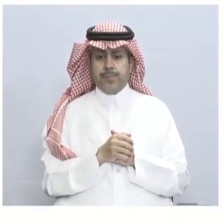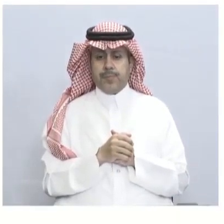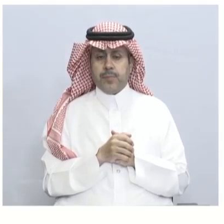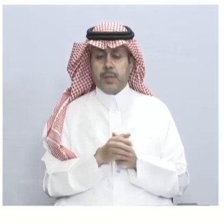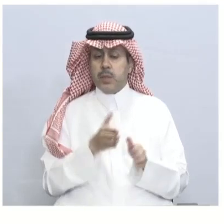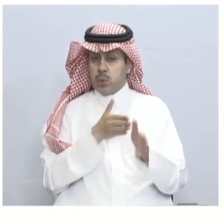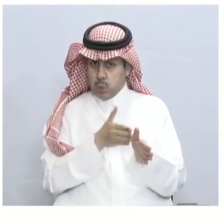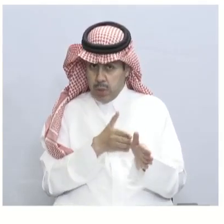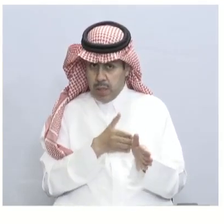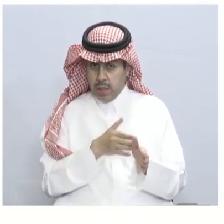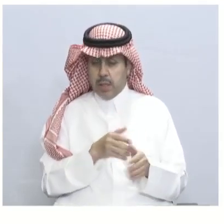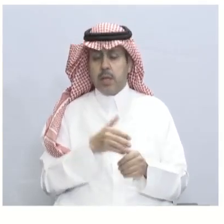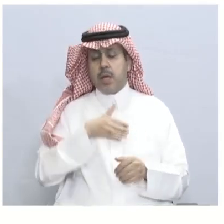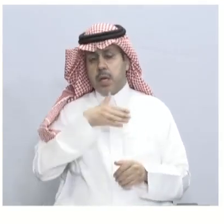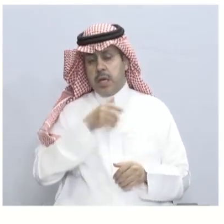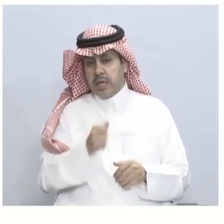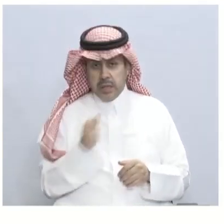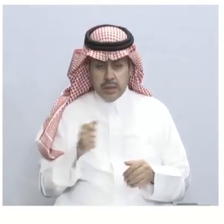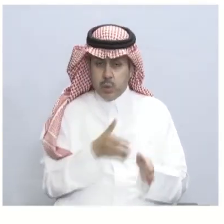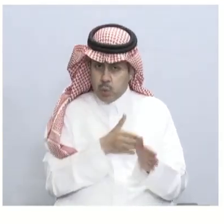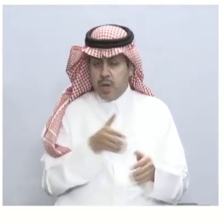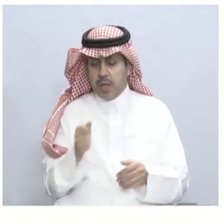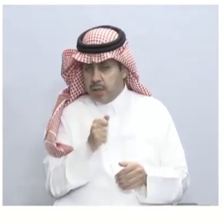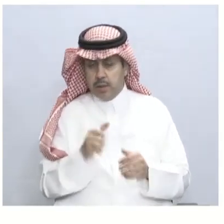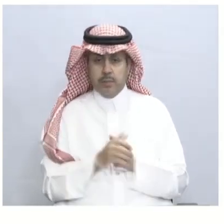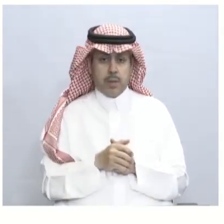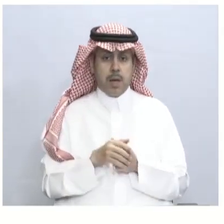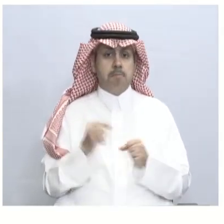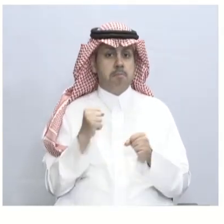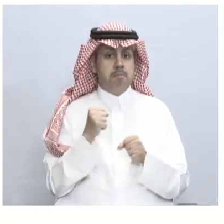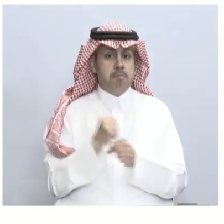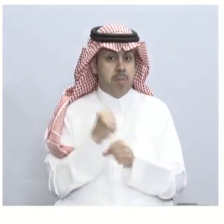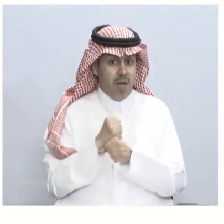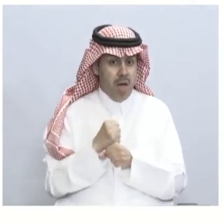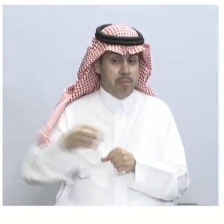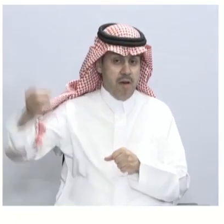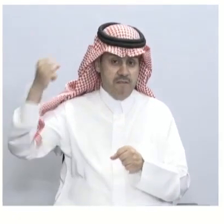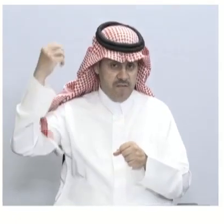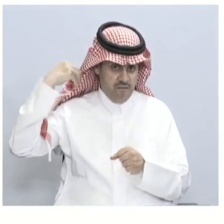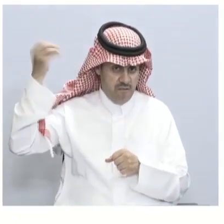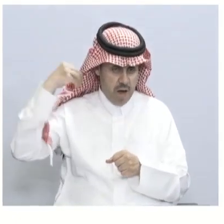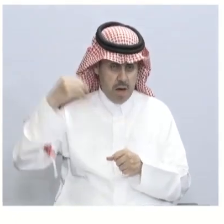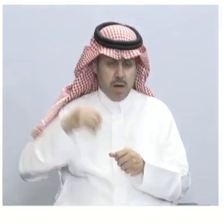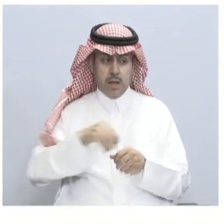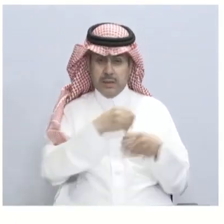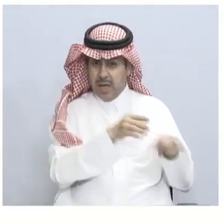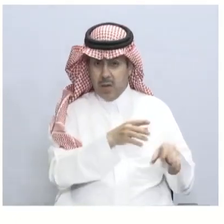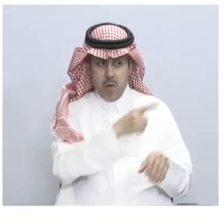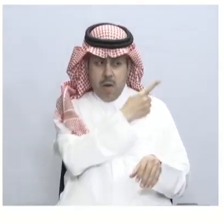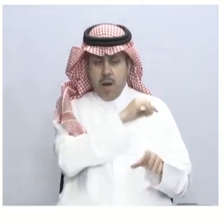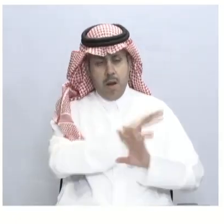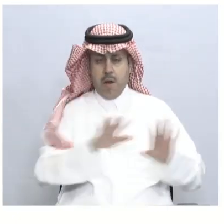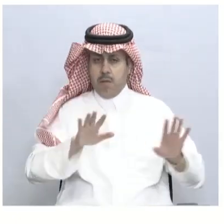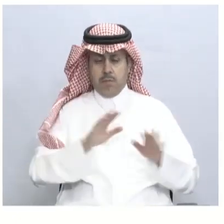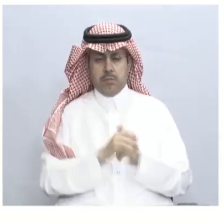يا ابنائي الطلاب هي ما يثاب فاعله ولا يعاقب تاركه ما يثاب فاعله